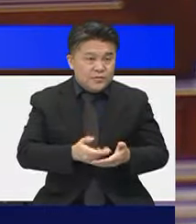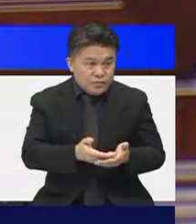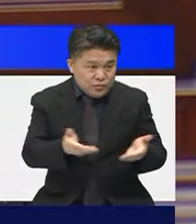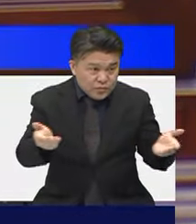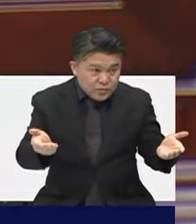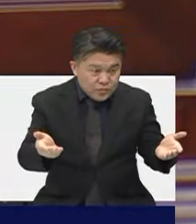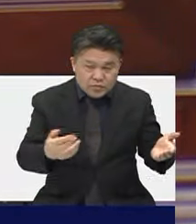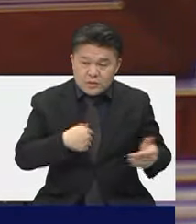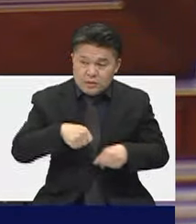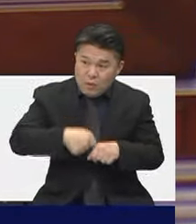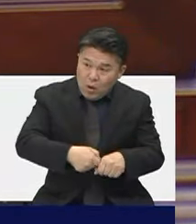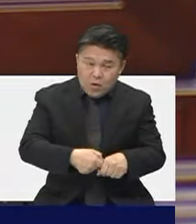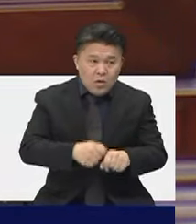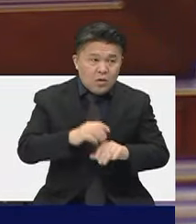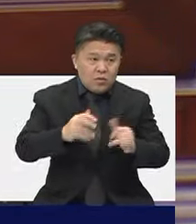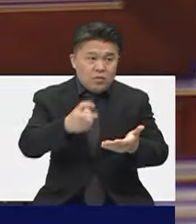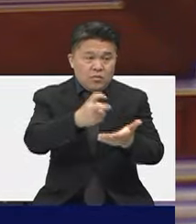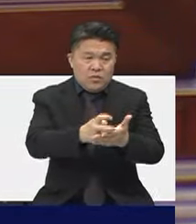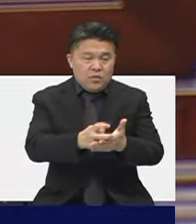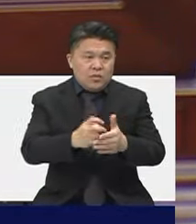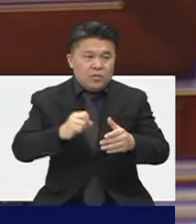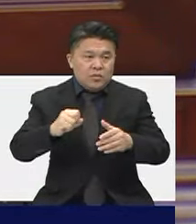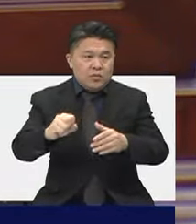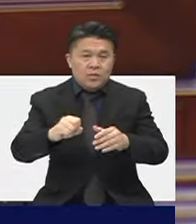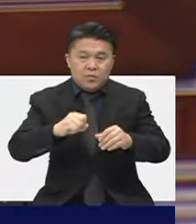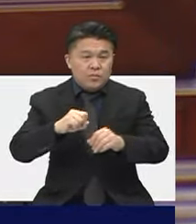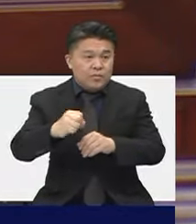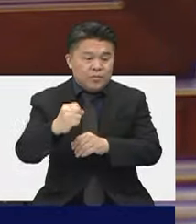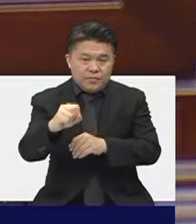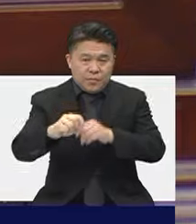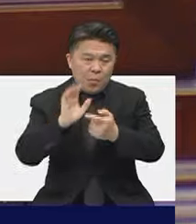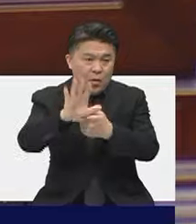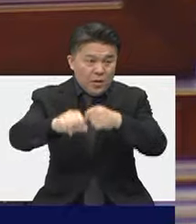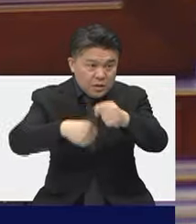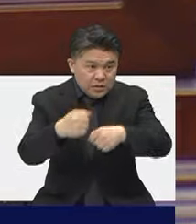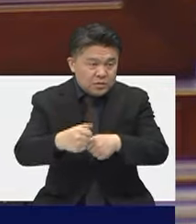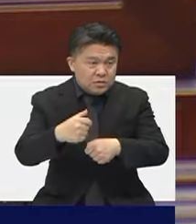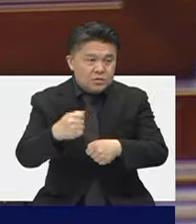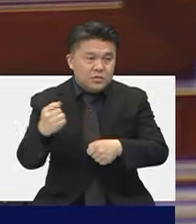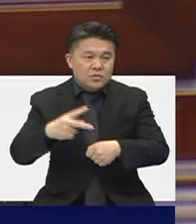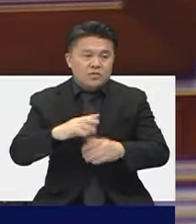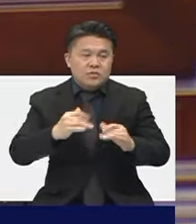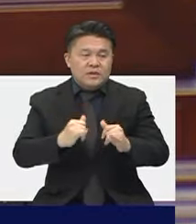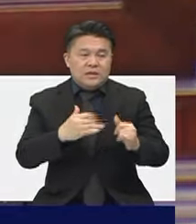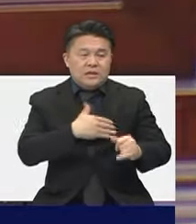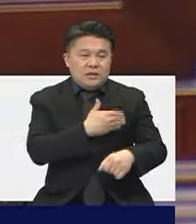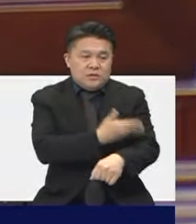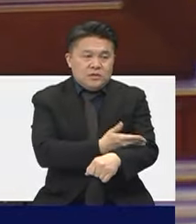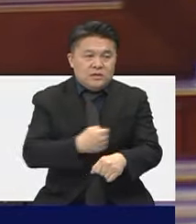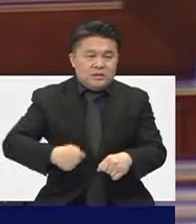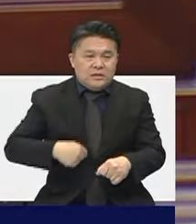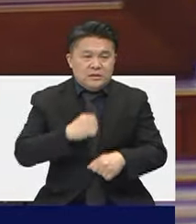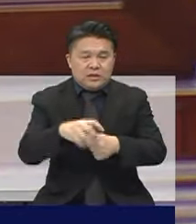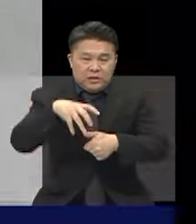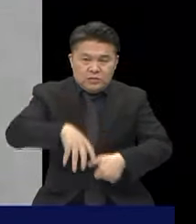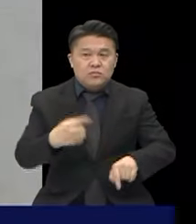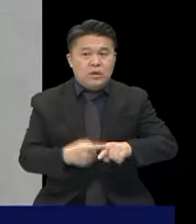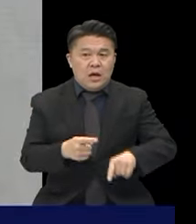것은 헌법상 언론 표현의 자유는 물론 국민 알 권리와 양심의 자유마저도 억압하는